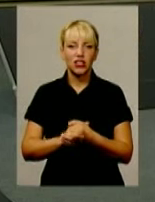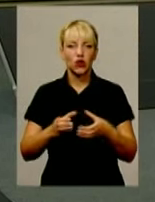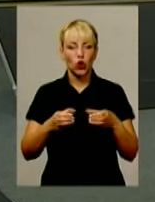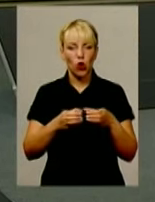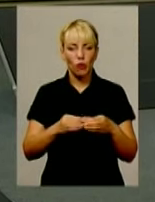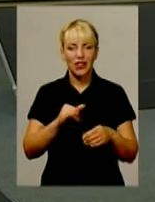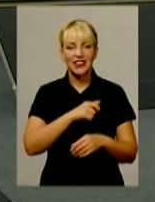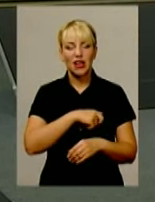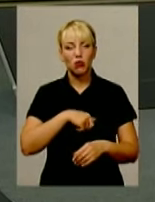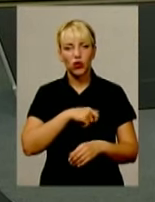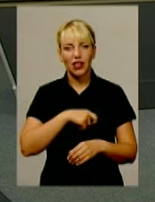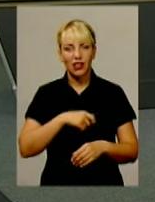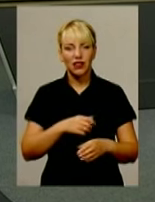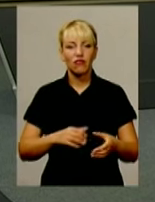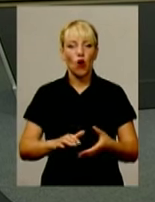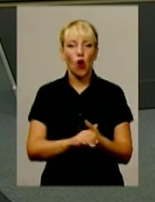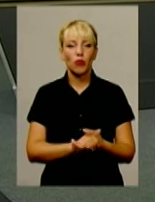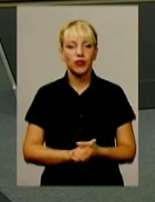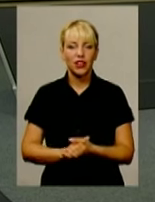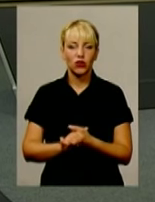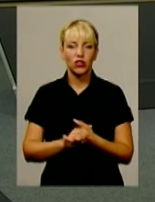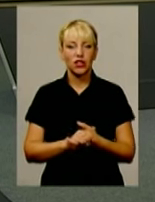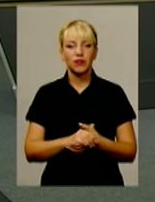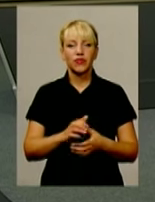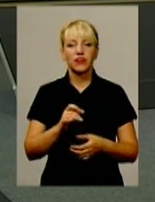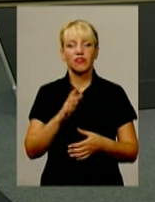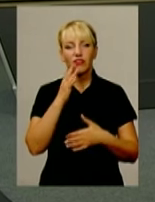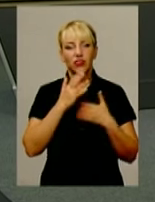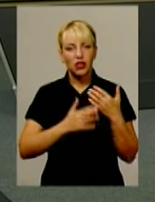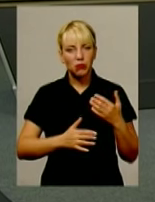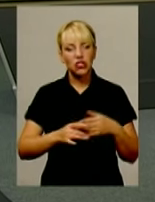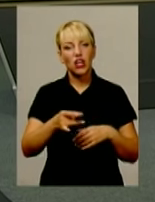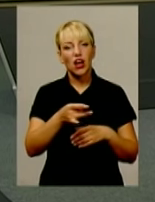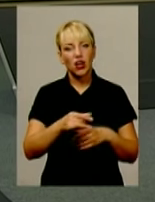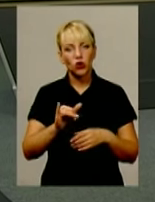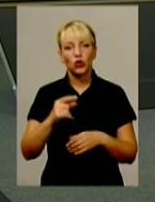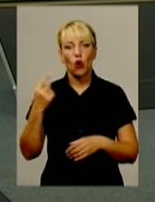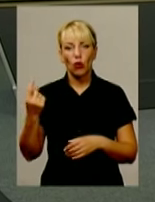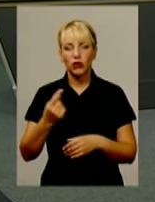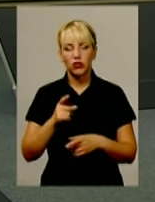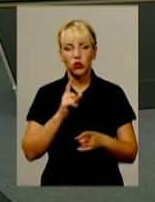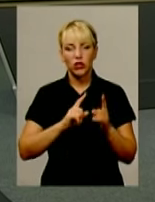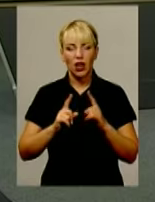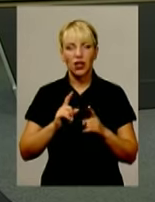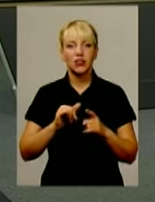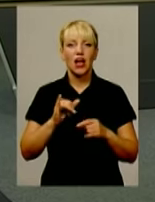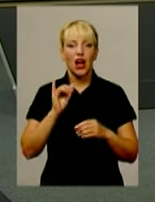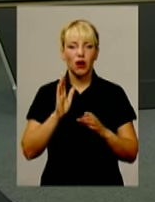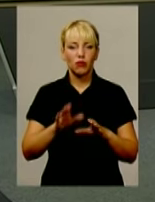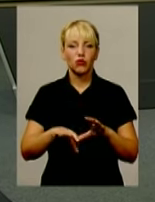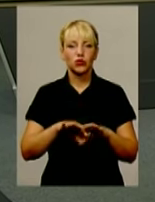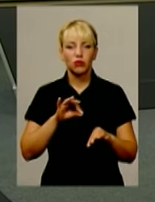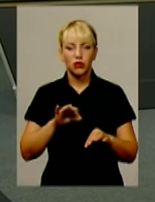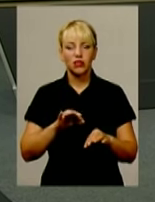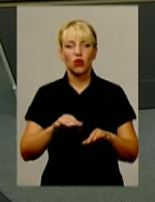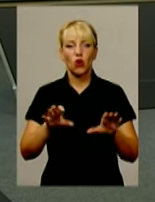громади, а, вибачте, районної ради і обласної ради, а будуть обирати уже голову об'єднаної